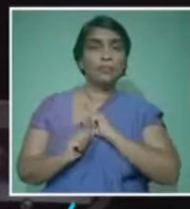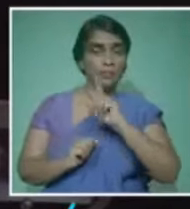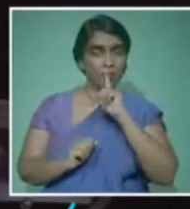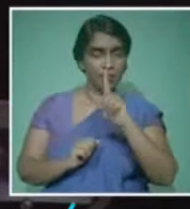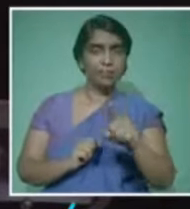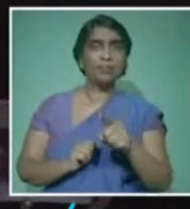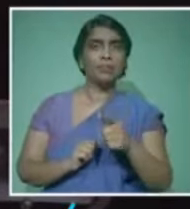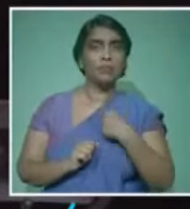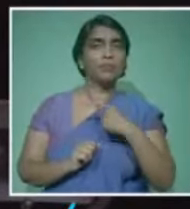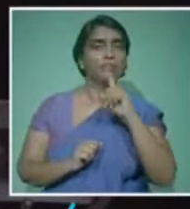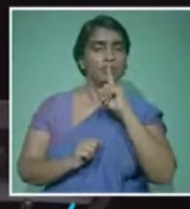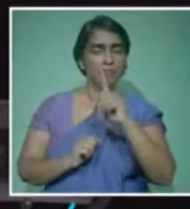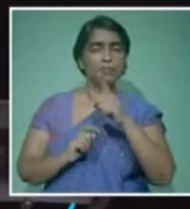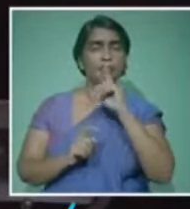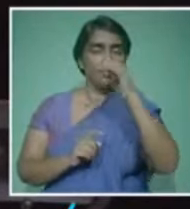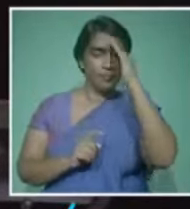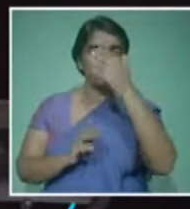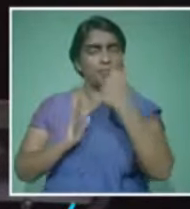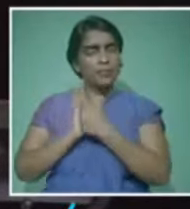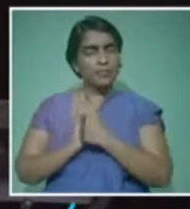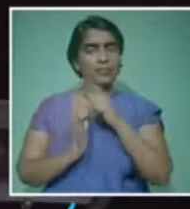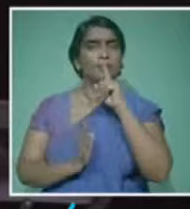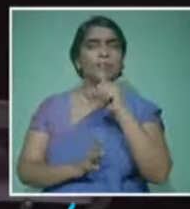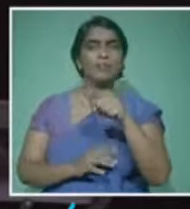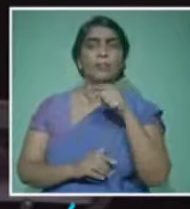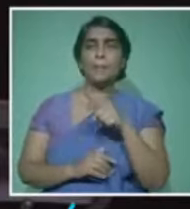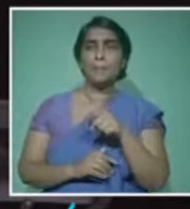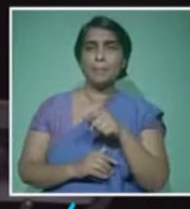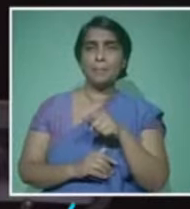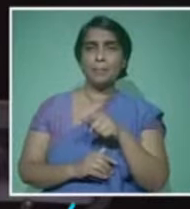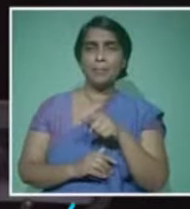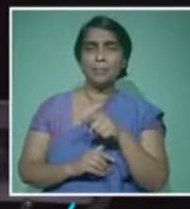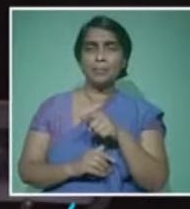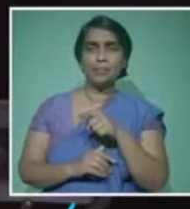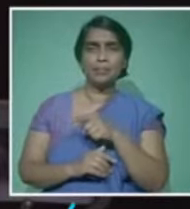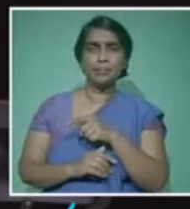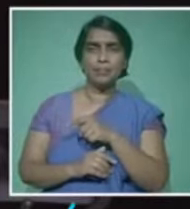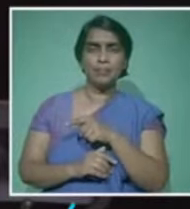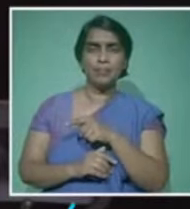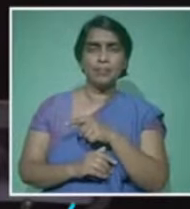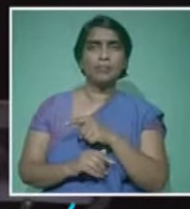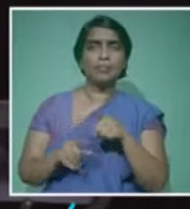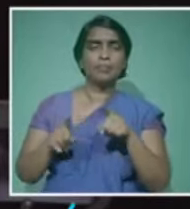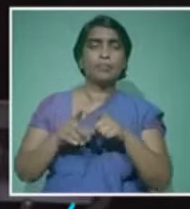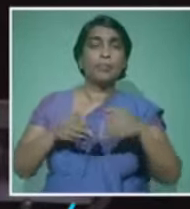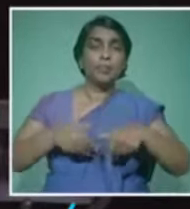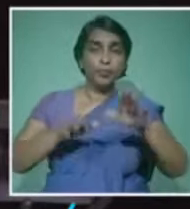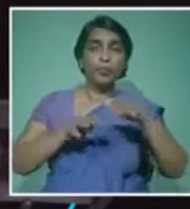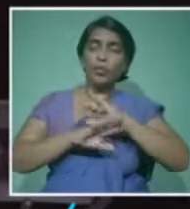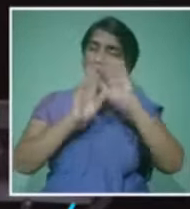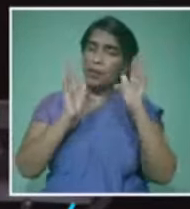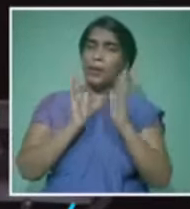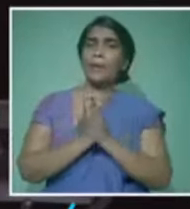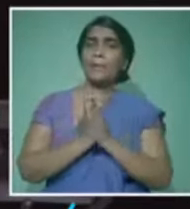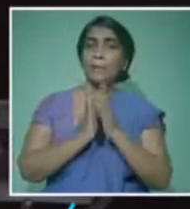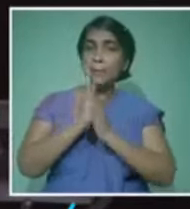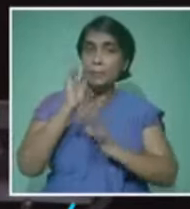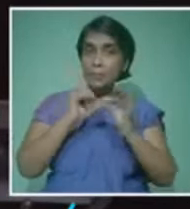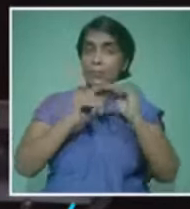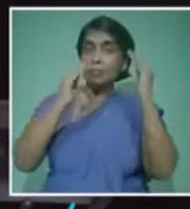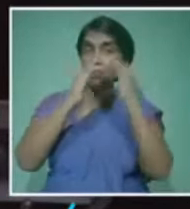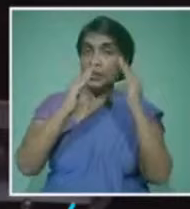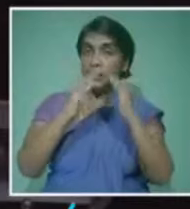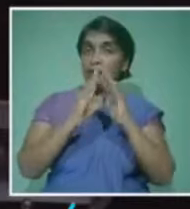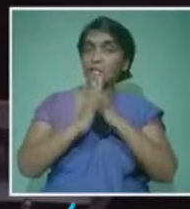කරුණා කළා මම ඔබතුමාට ගෞරවයෙන් ඉල්ලනවා කරුණා කළා මේ ග්‍රෙගරිස් පාරේ ඊළඟට අනිත් පාරවල් ඔක්කොගෙම ඇමතිවරුන්ගේ